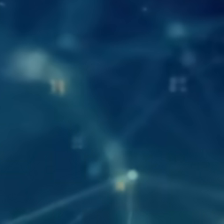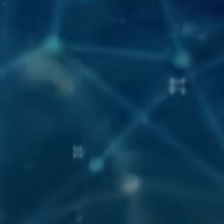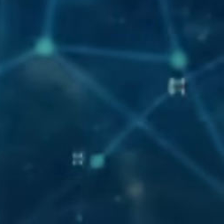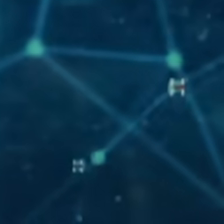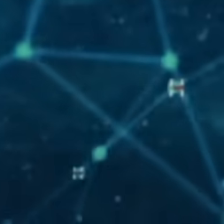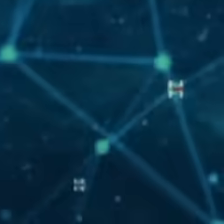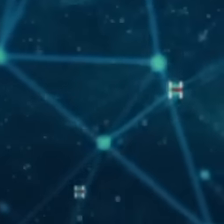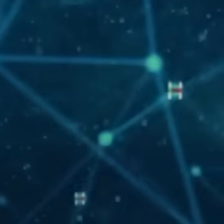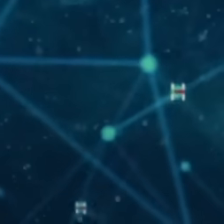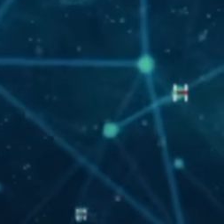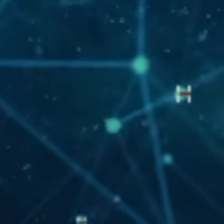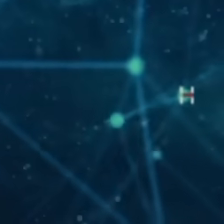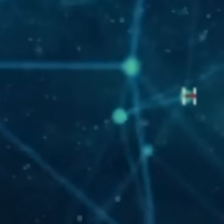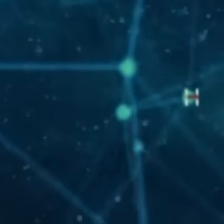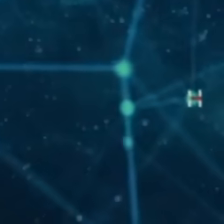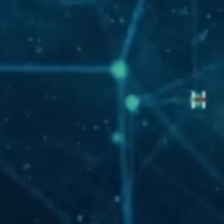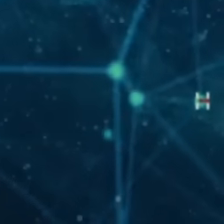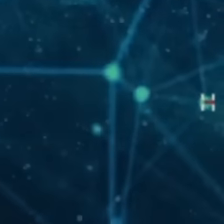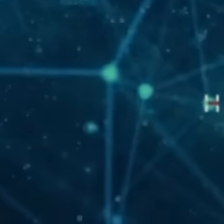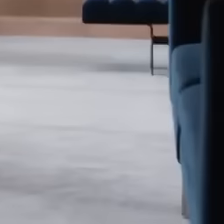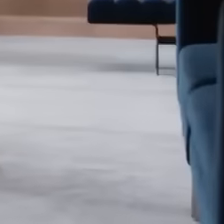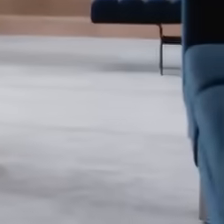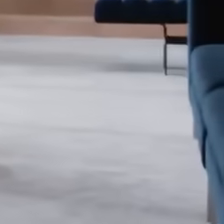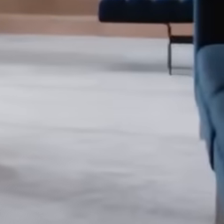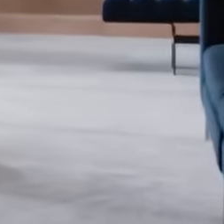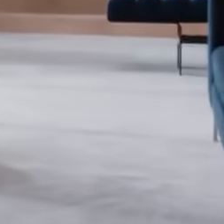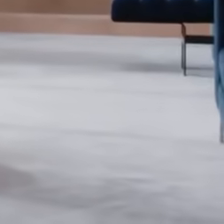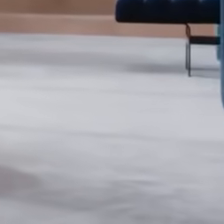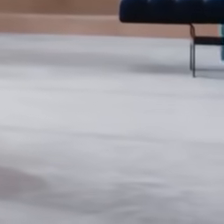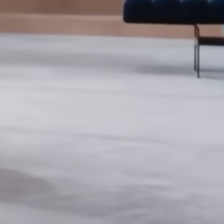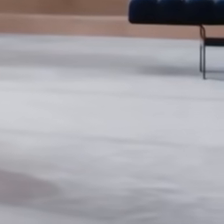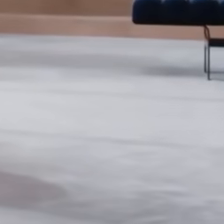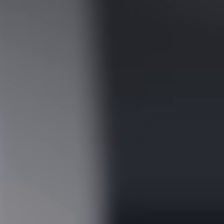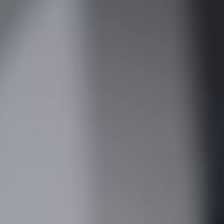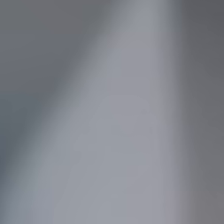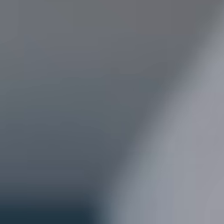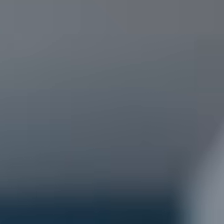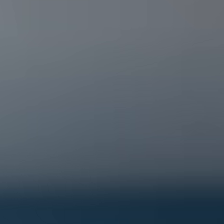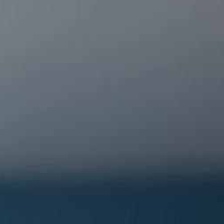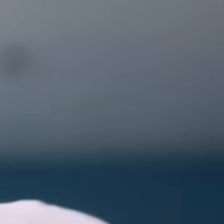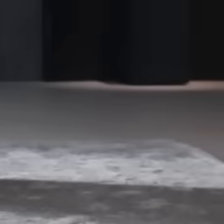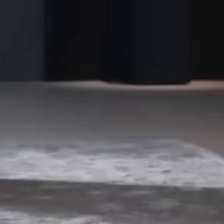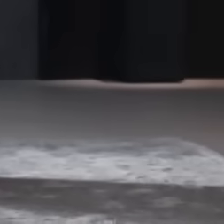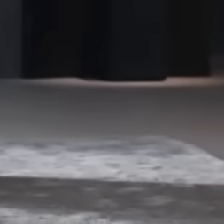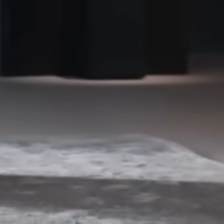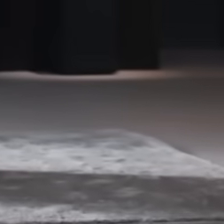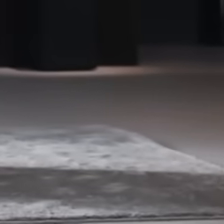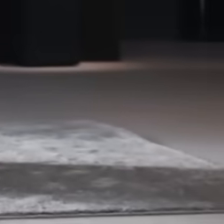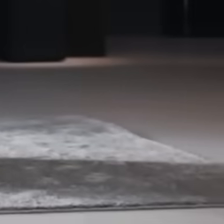있습니다. 함께 크는 AI 한컴. 비렉스 안마의자 패블.